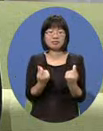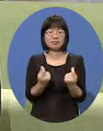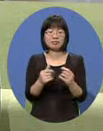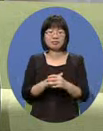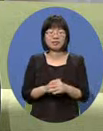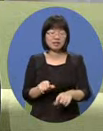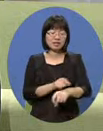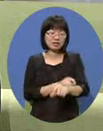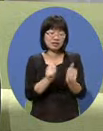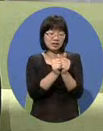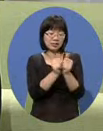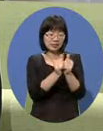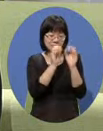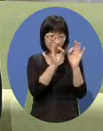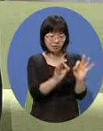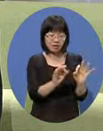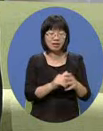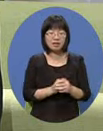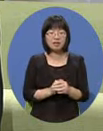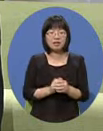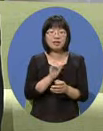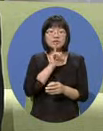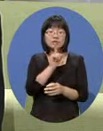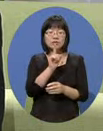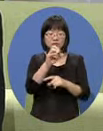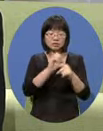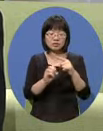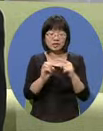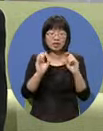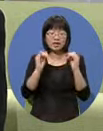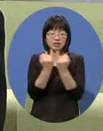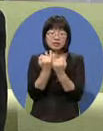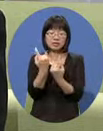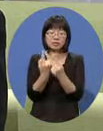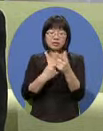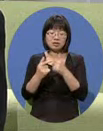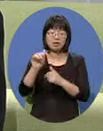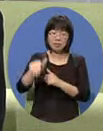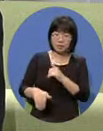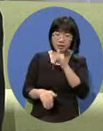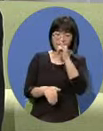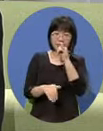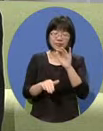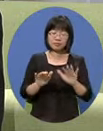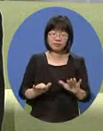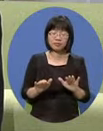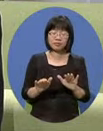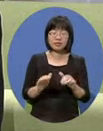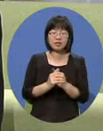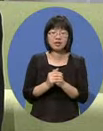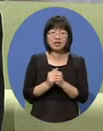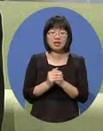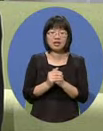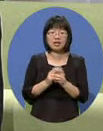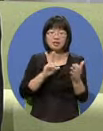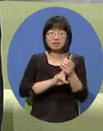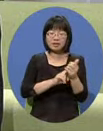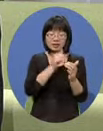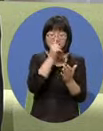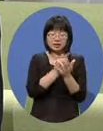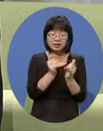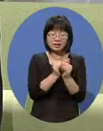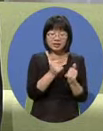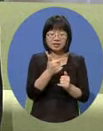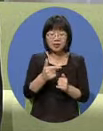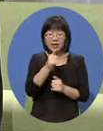네. 특히 남자아이들 같은 경우에는 신고율이 훨씬 더 여자아이들보다 더 떨어진다고 그렇겠죠. 그래요. 그러니까 수면 아래에 있는 그런 범죄들이 훨씬 더